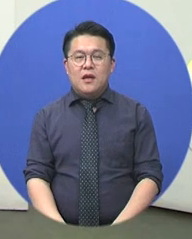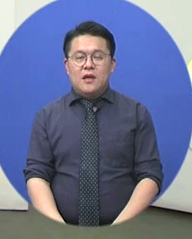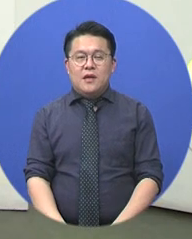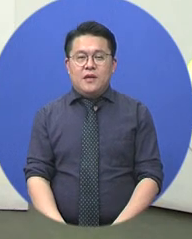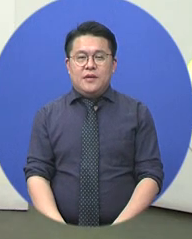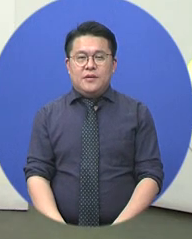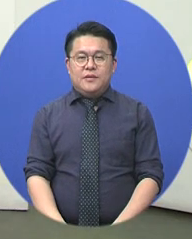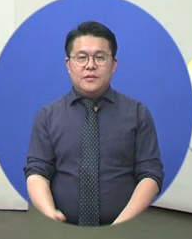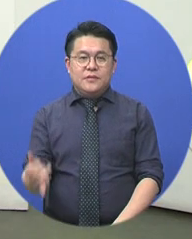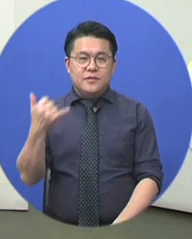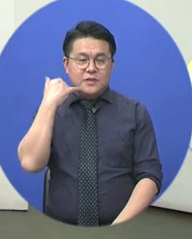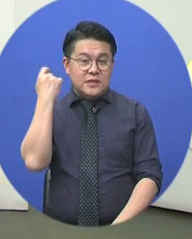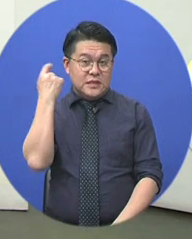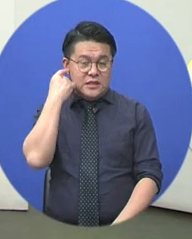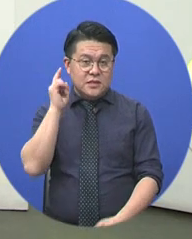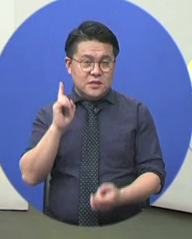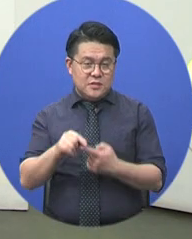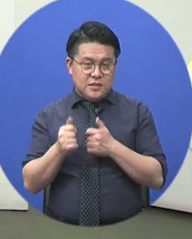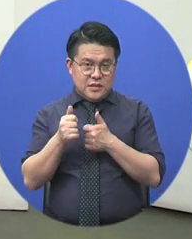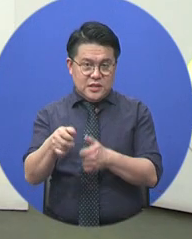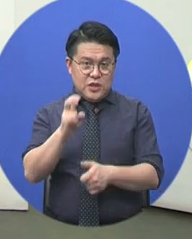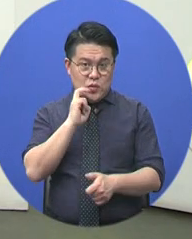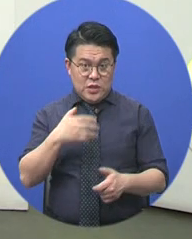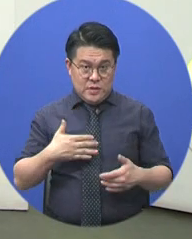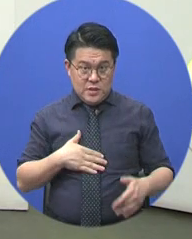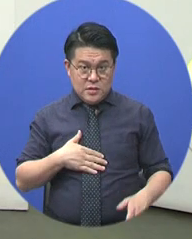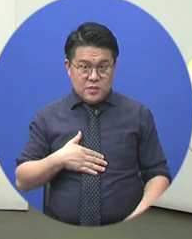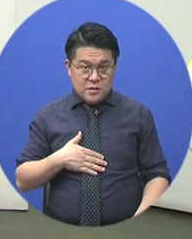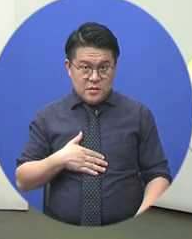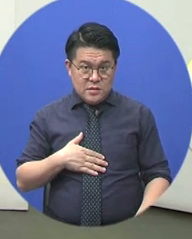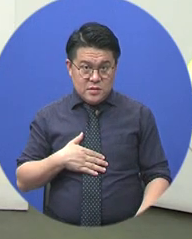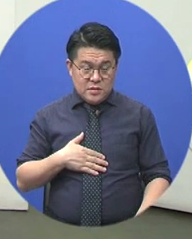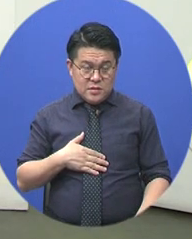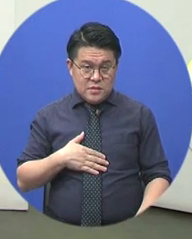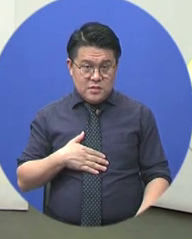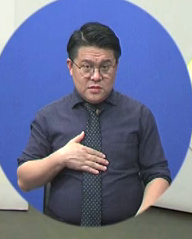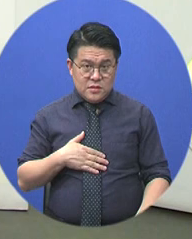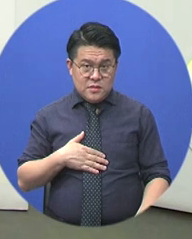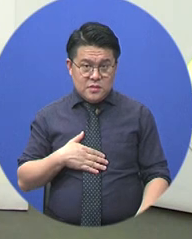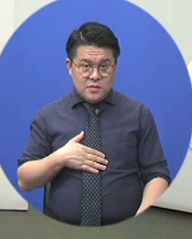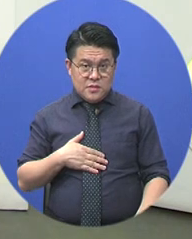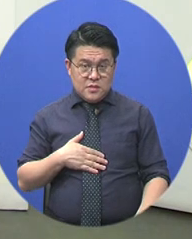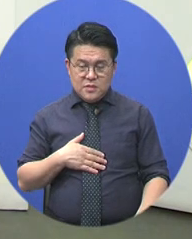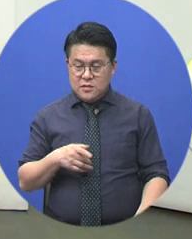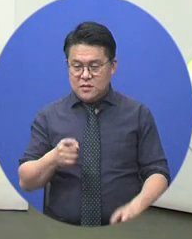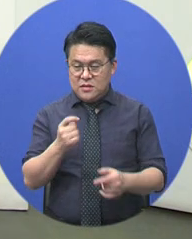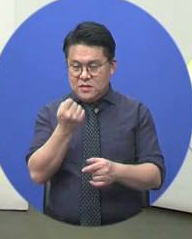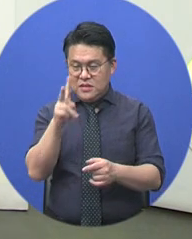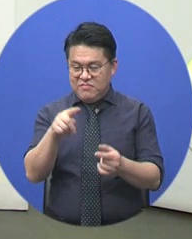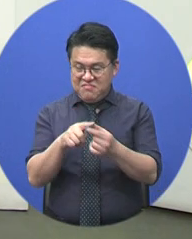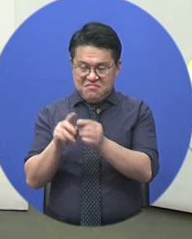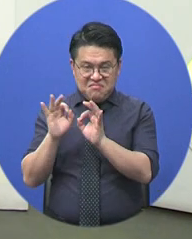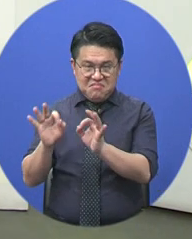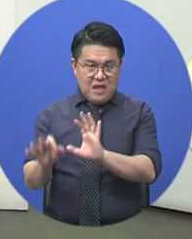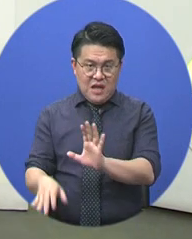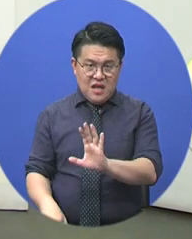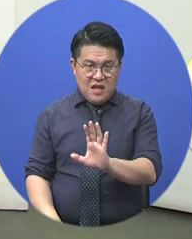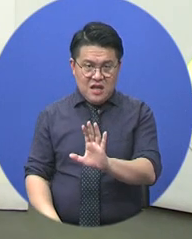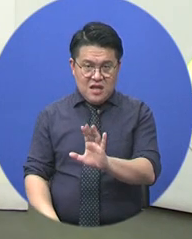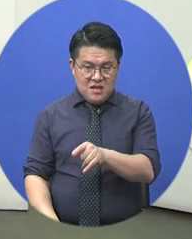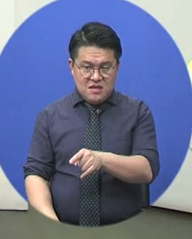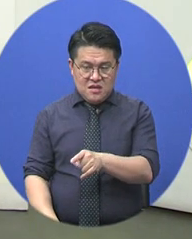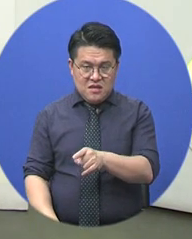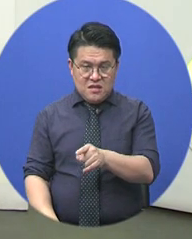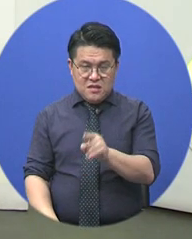아버님이니까 전화기에 나오는 음악 소리를 듣고 음악 소리를 듣고 노래를 부르셔야지 TV